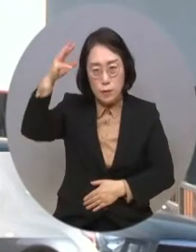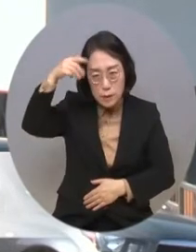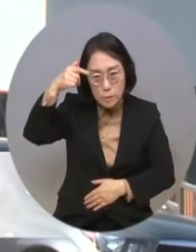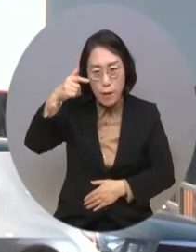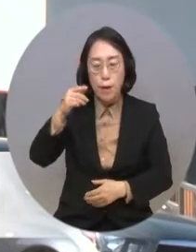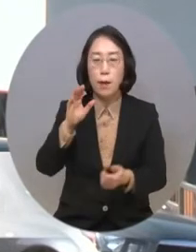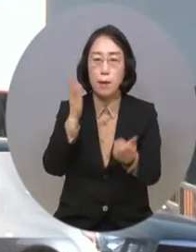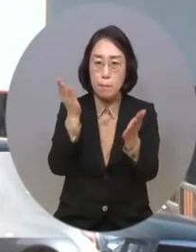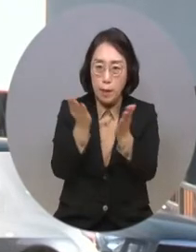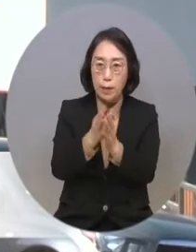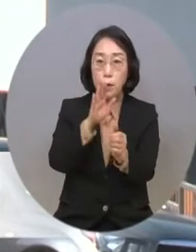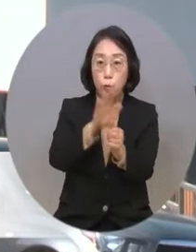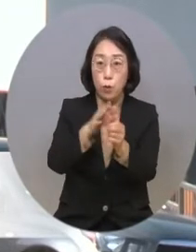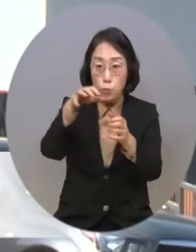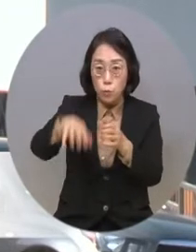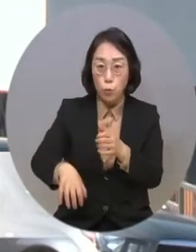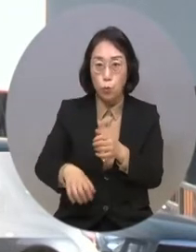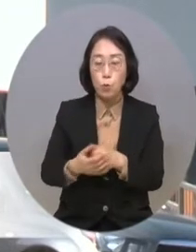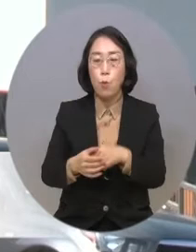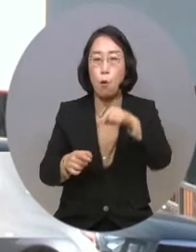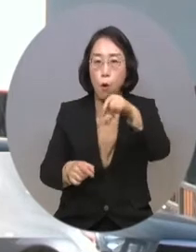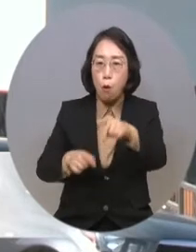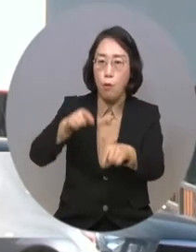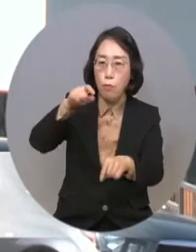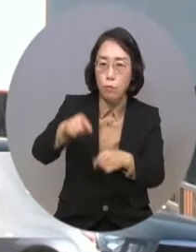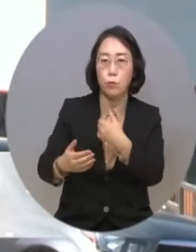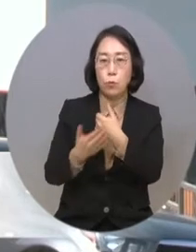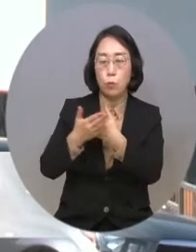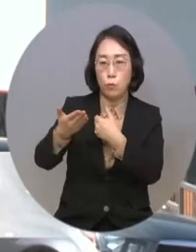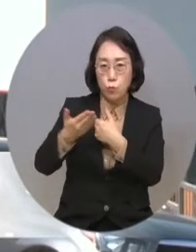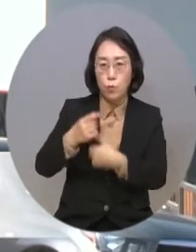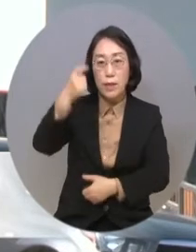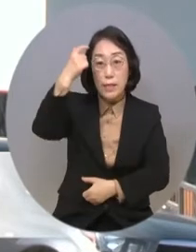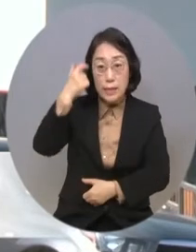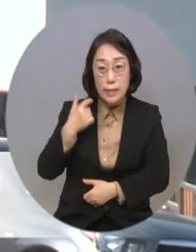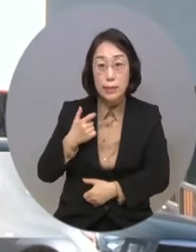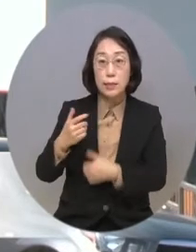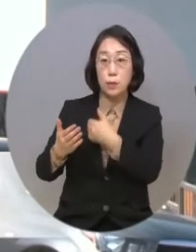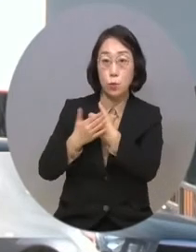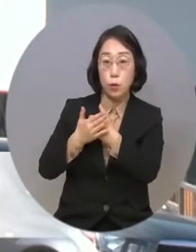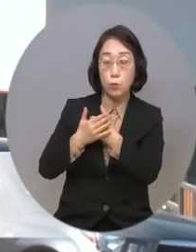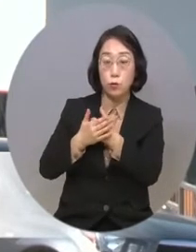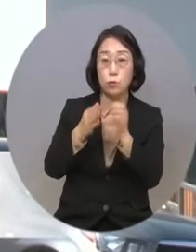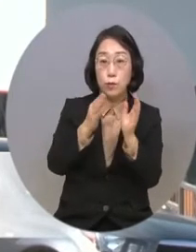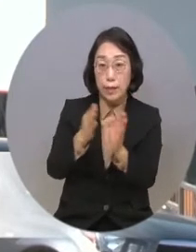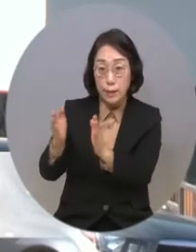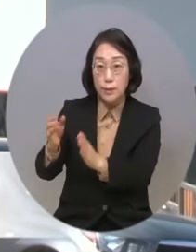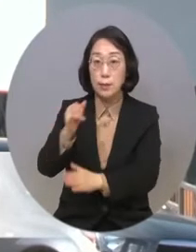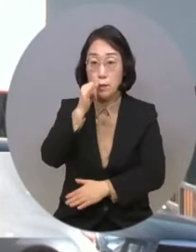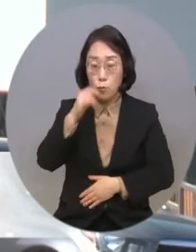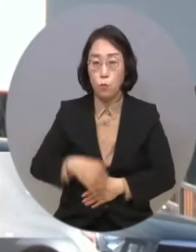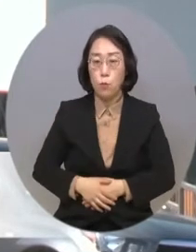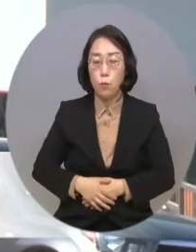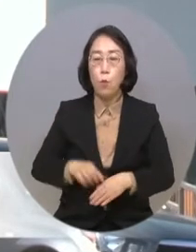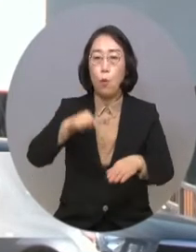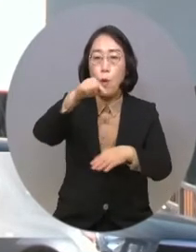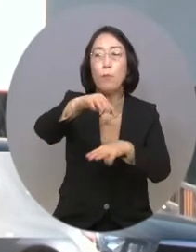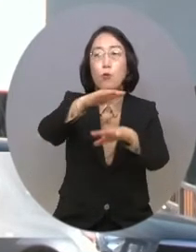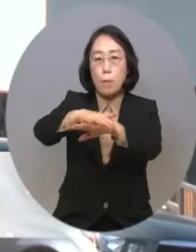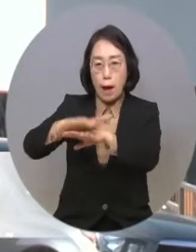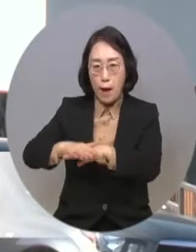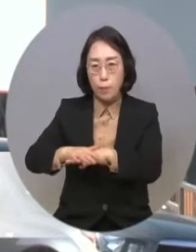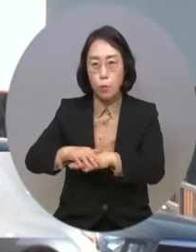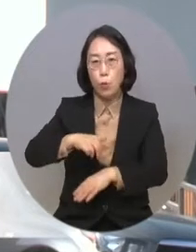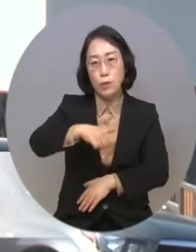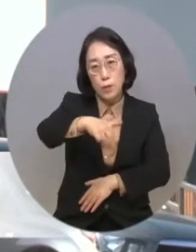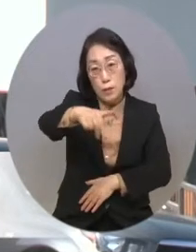위한 현수형 보행장비, 인지기능장비를 설치하였으며 외부 산책로와 텃밭 가꾸기 프로그램